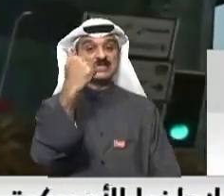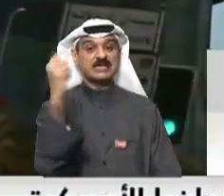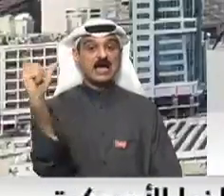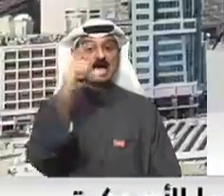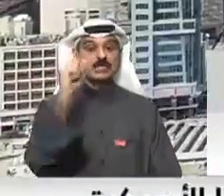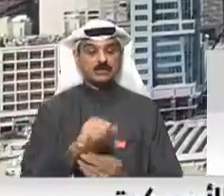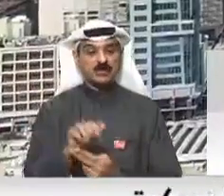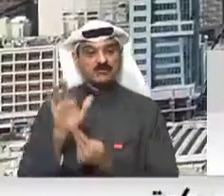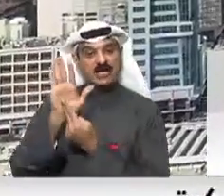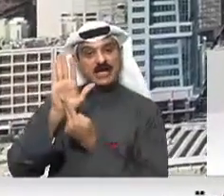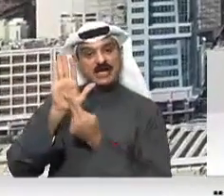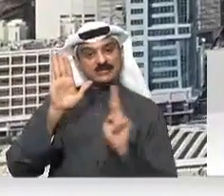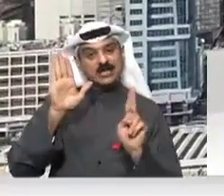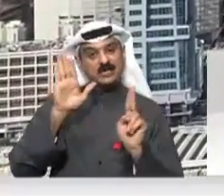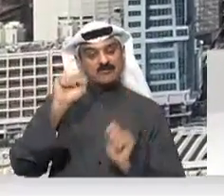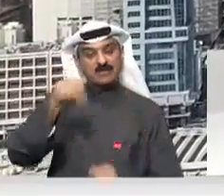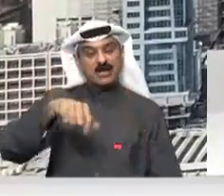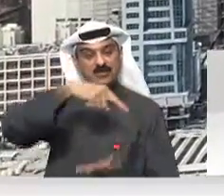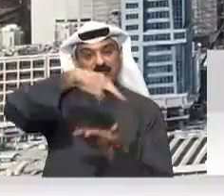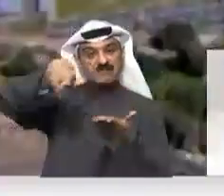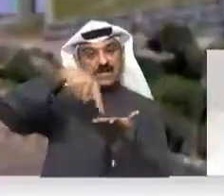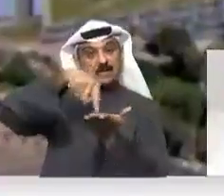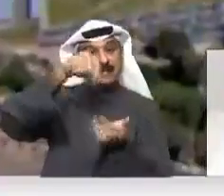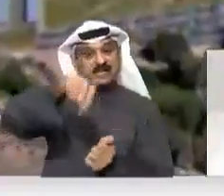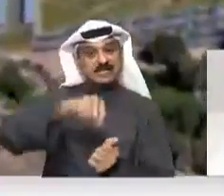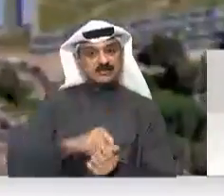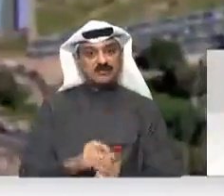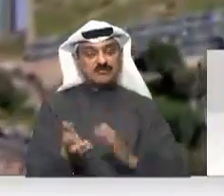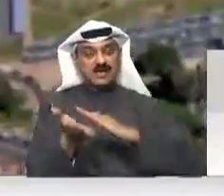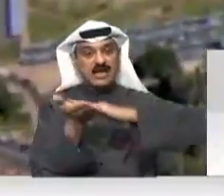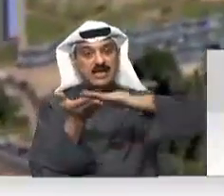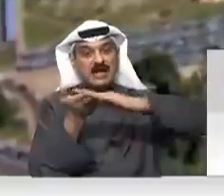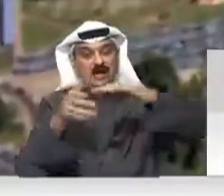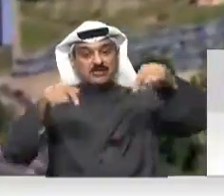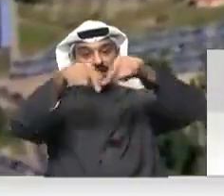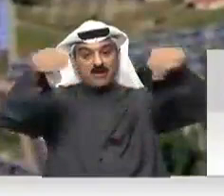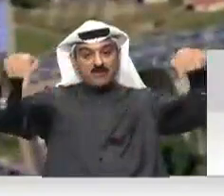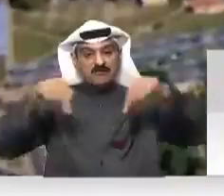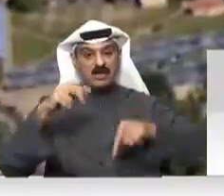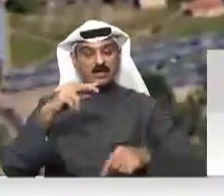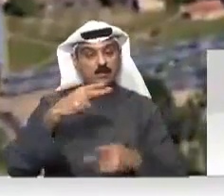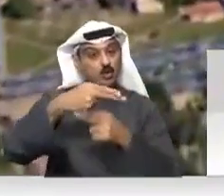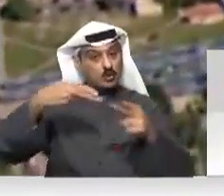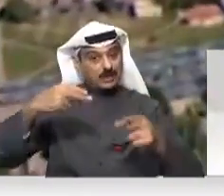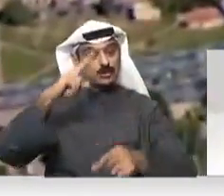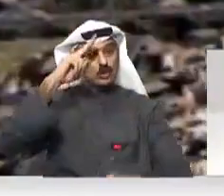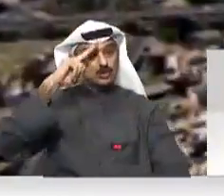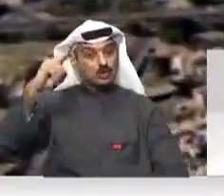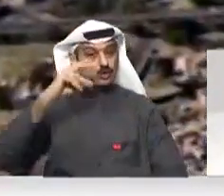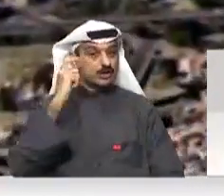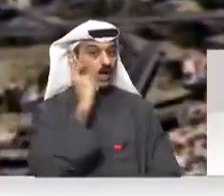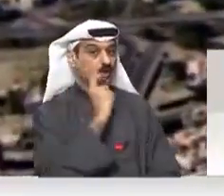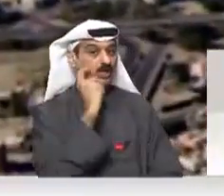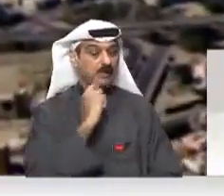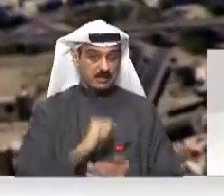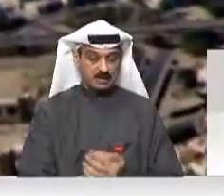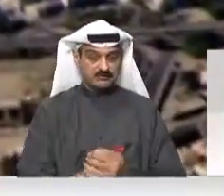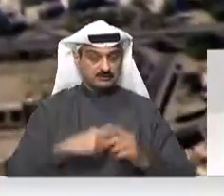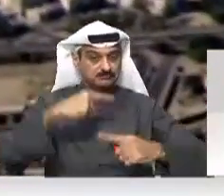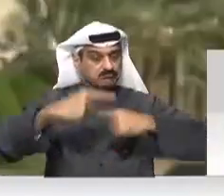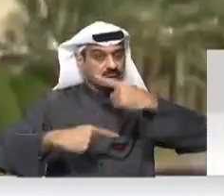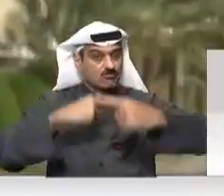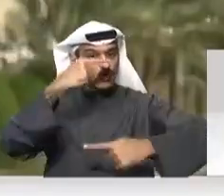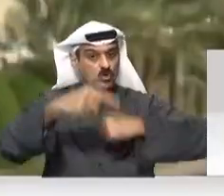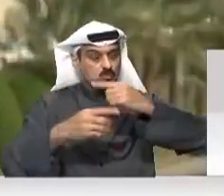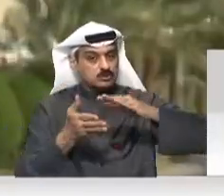التي اطلقها المركز المالي الكويتي حول القطاع العقاري في الكويت والسعوديه والامارات اشارت الى تسارع اسواق